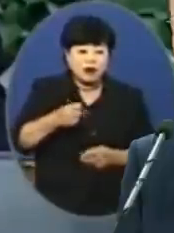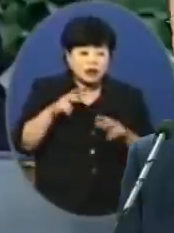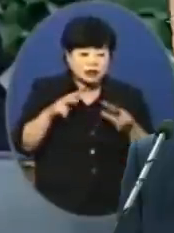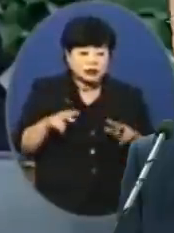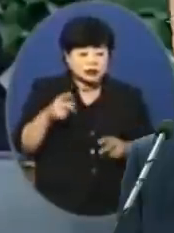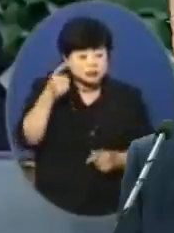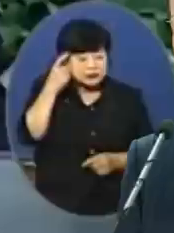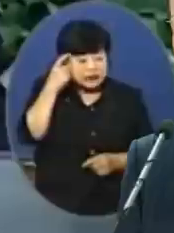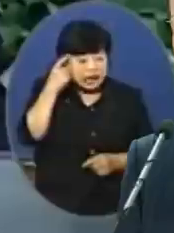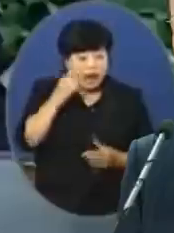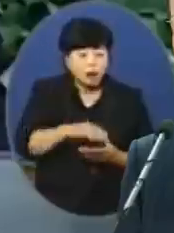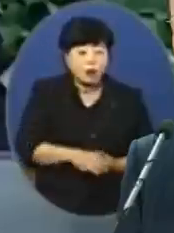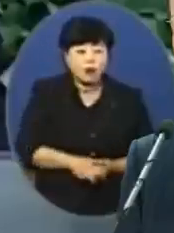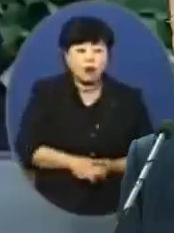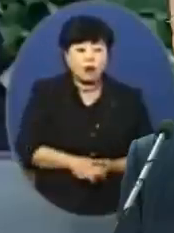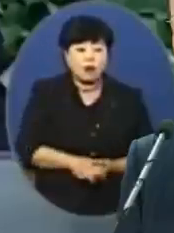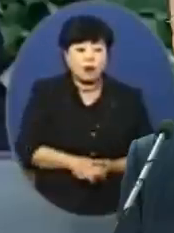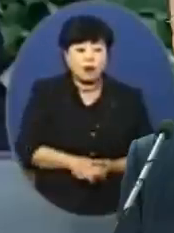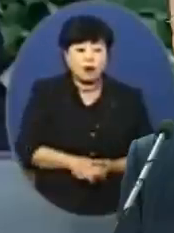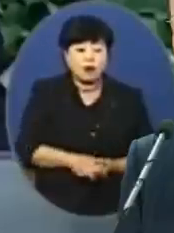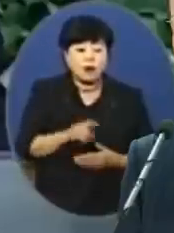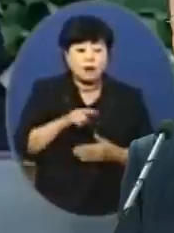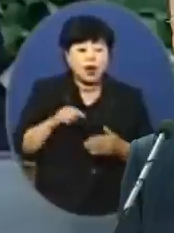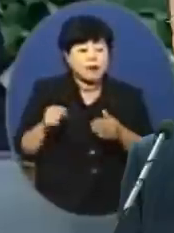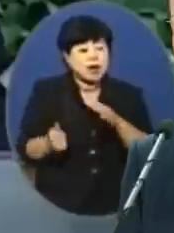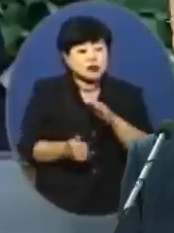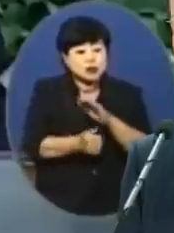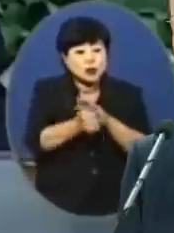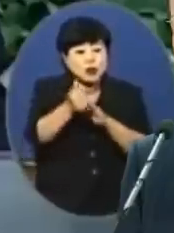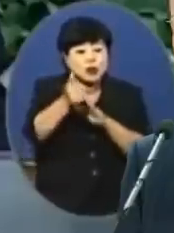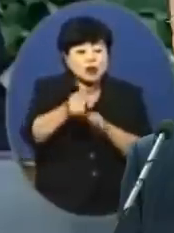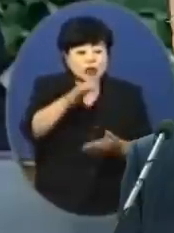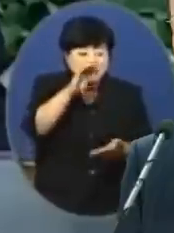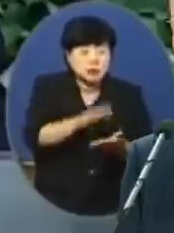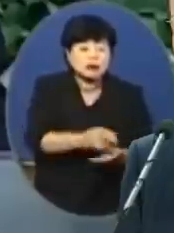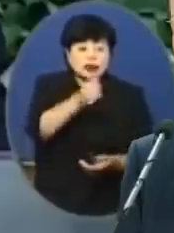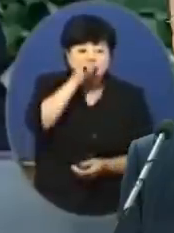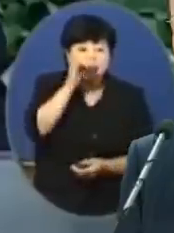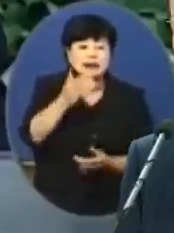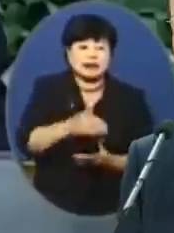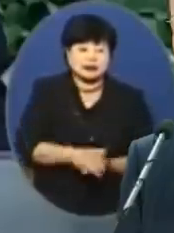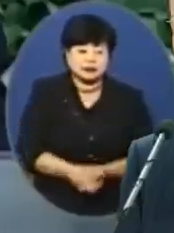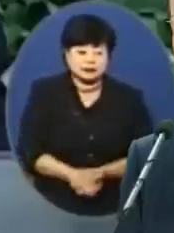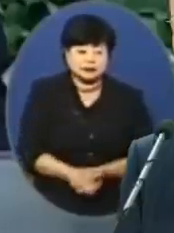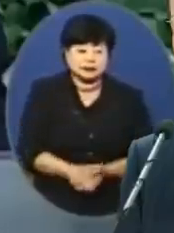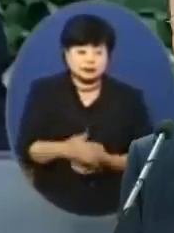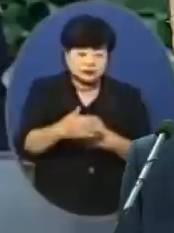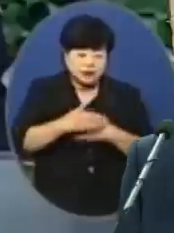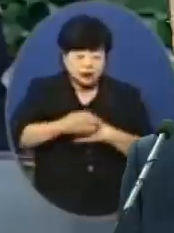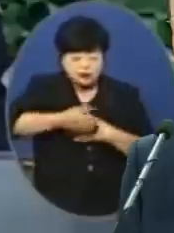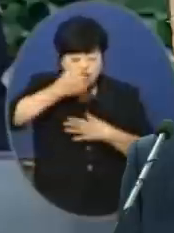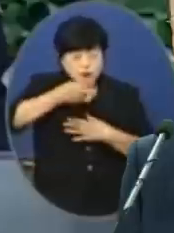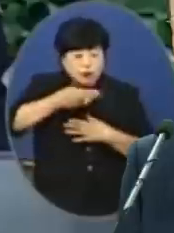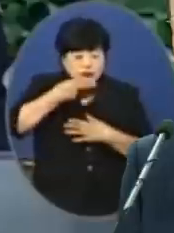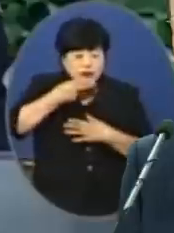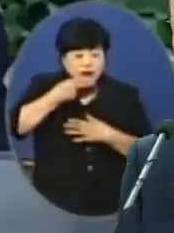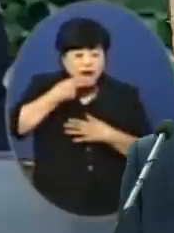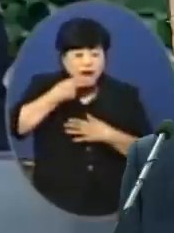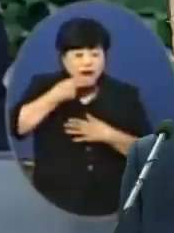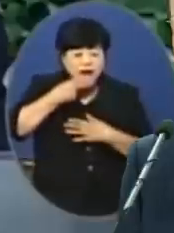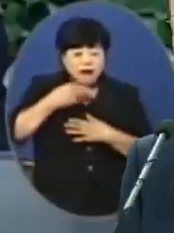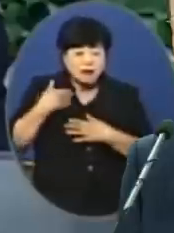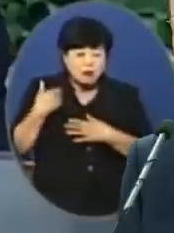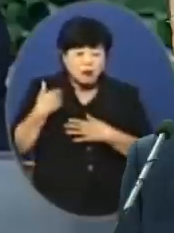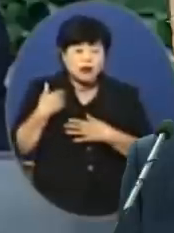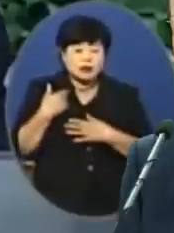현실을 생각하고 마음의 소원이 뜨겁게 있어야 되는 것입니다. 나는 꿈이 없습니다.